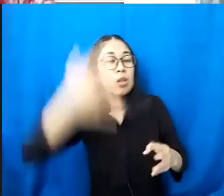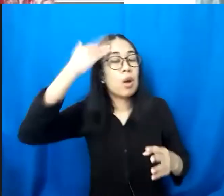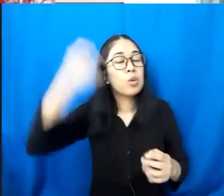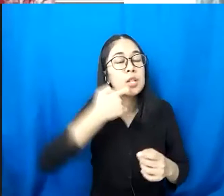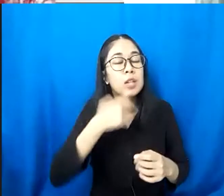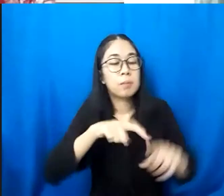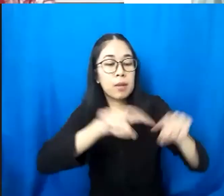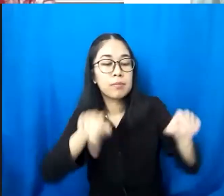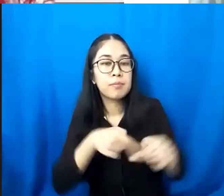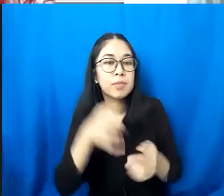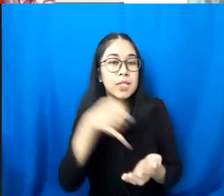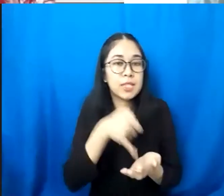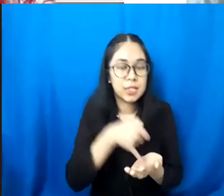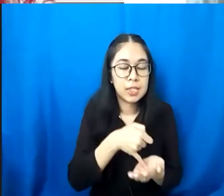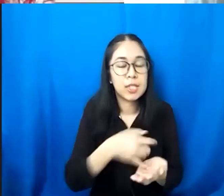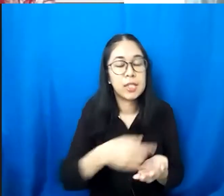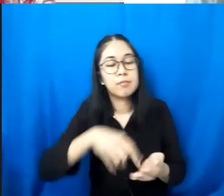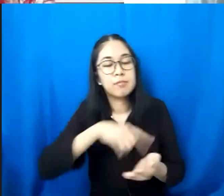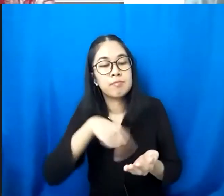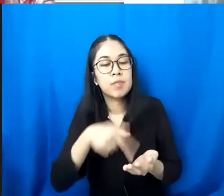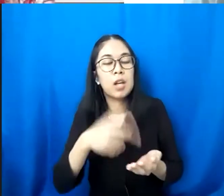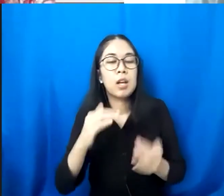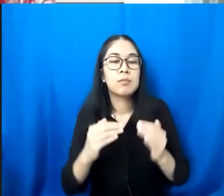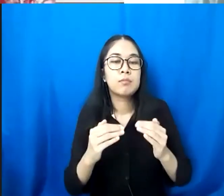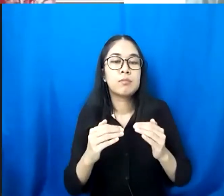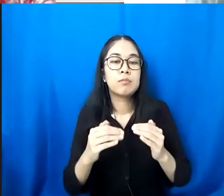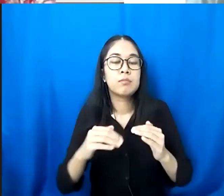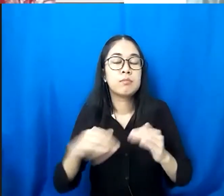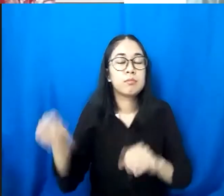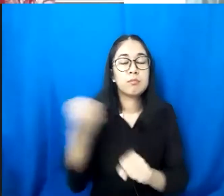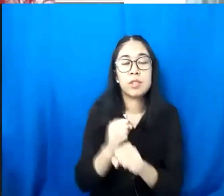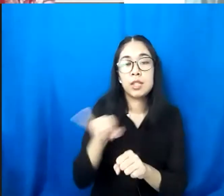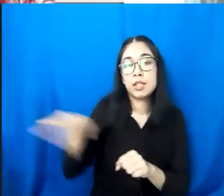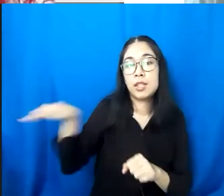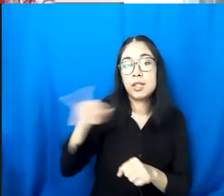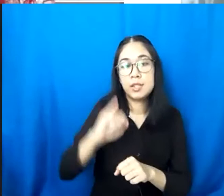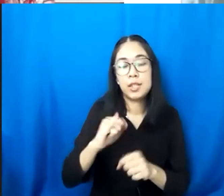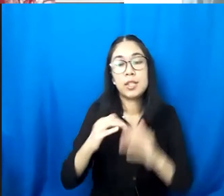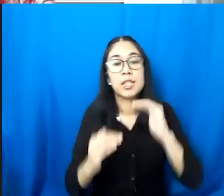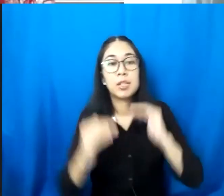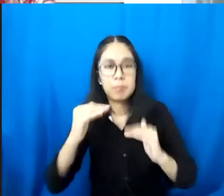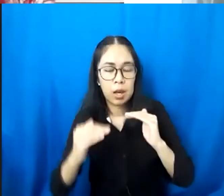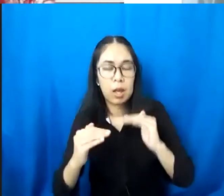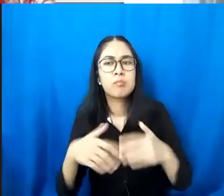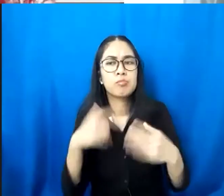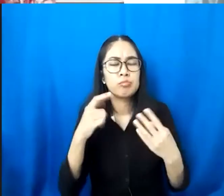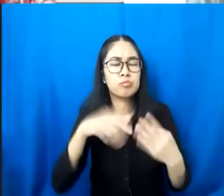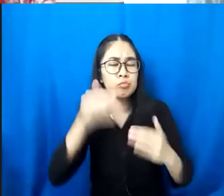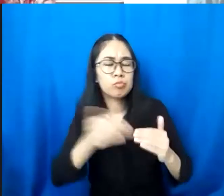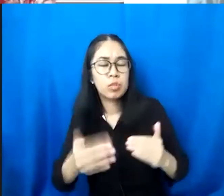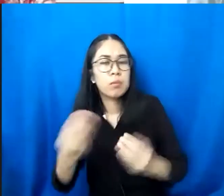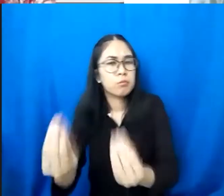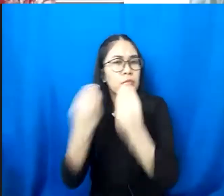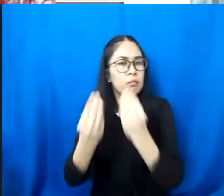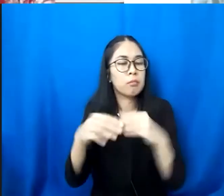gizi seimbang. Dan juga kami diajarkan bagaimana kita selalu memperhatikan